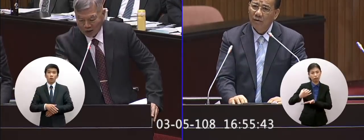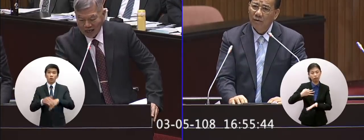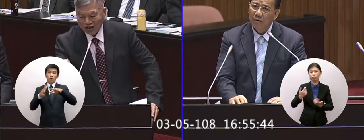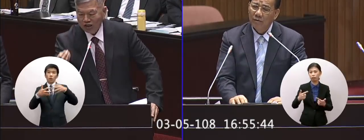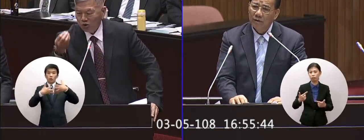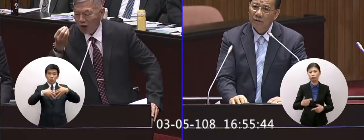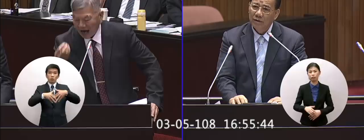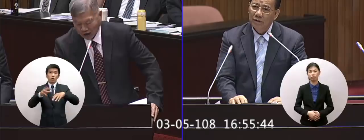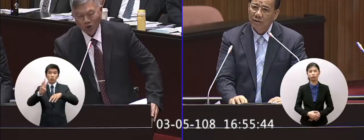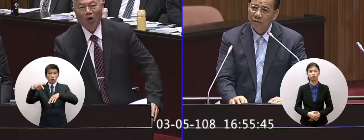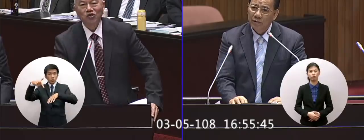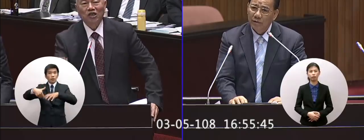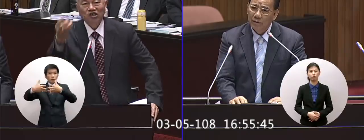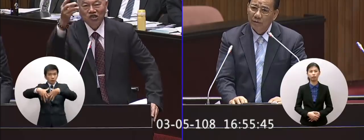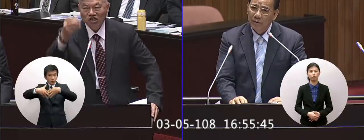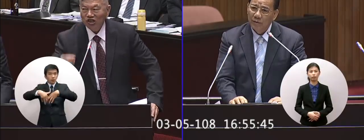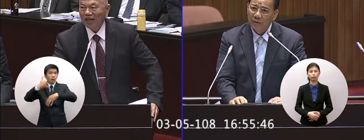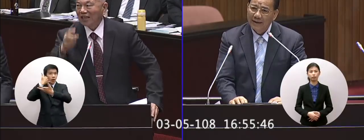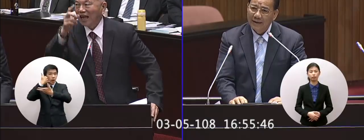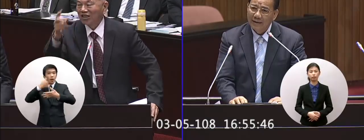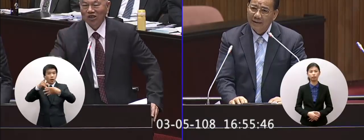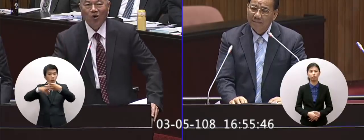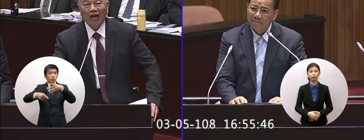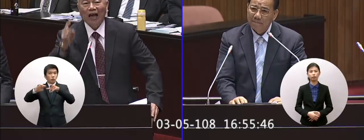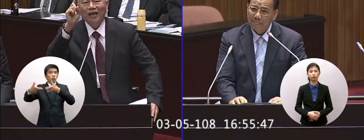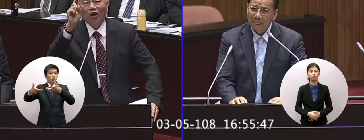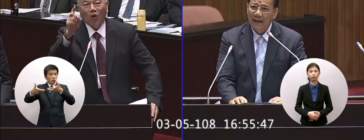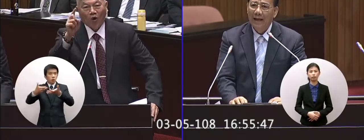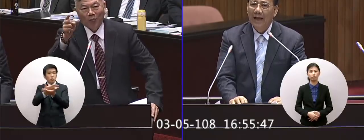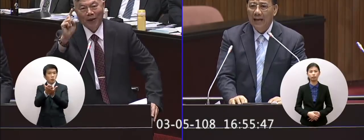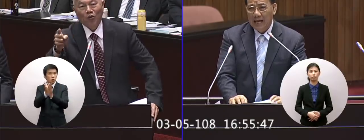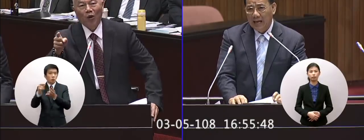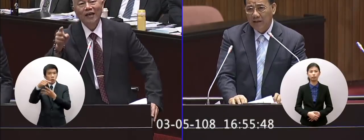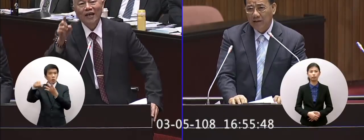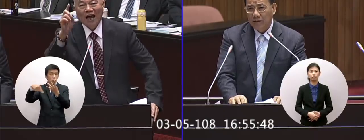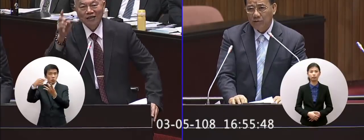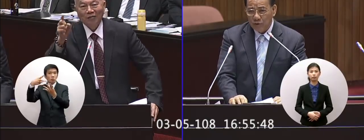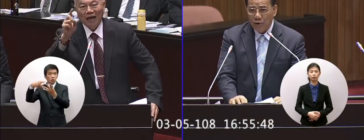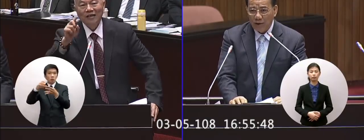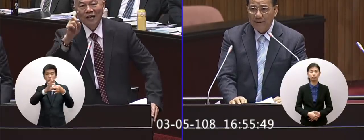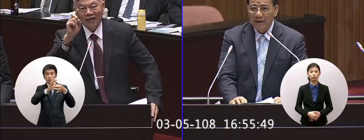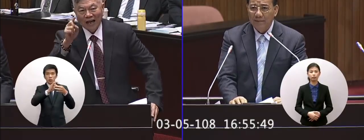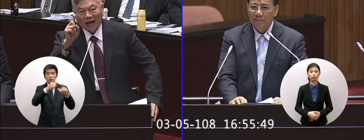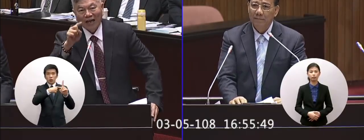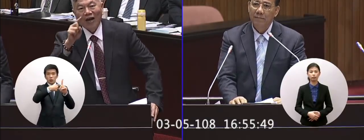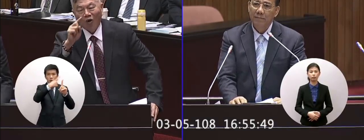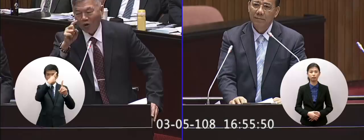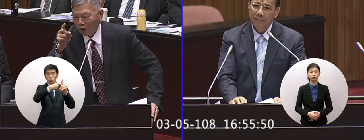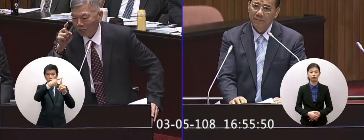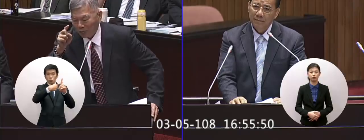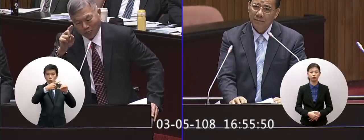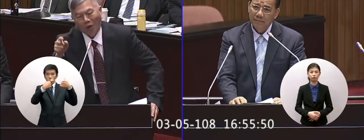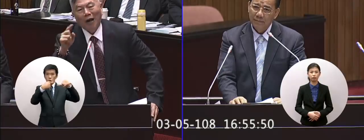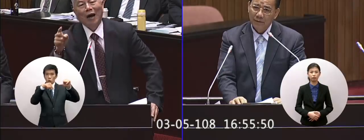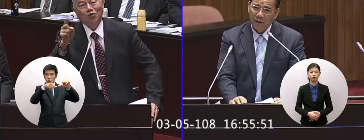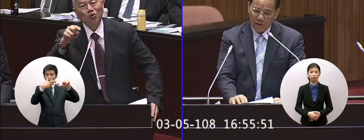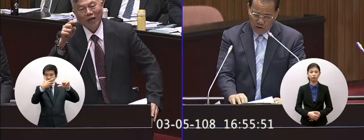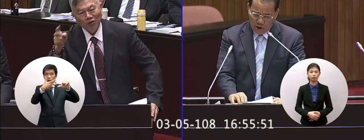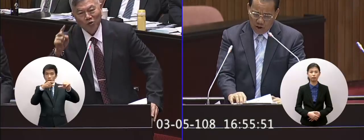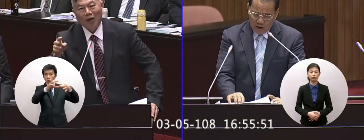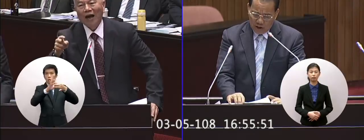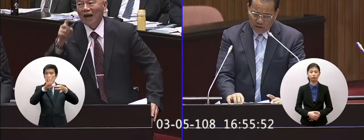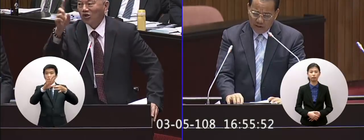架、水下基础、海事工程，这四个代志拢甲迄个5.8有关， 啊，都有关， 咱甲降5.5